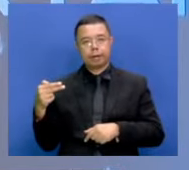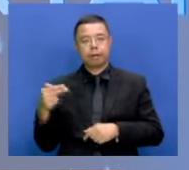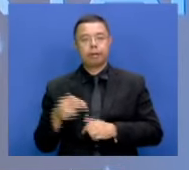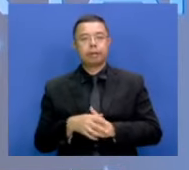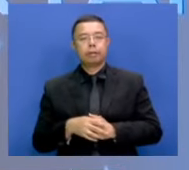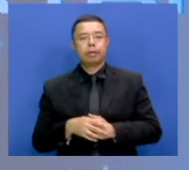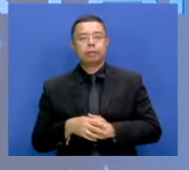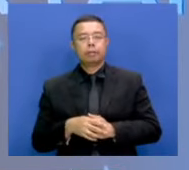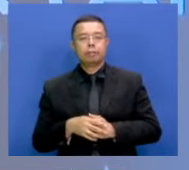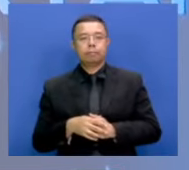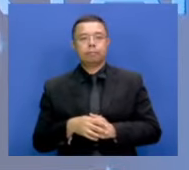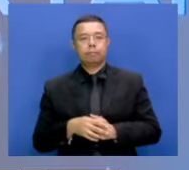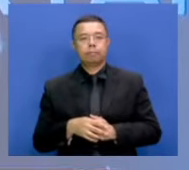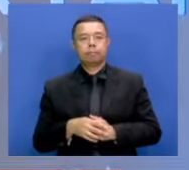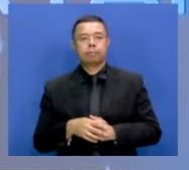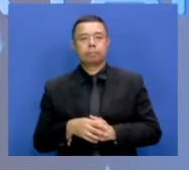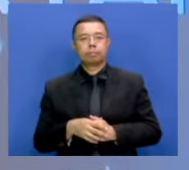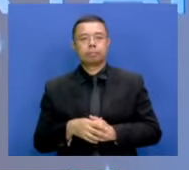Nah, apalagi hari ini ada satu